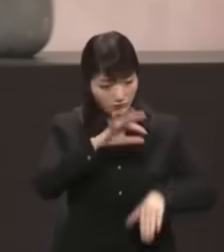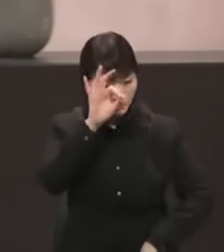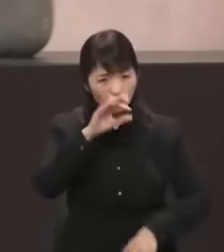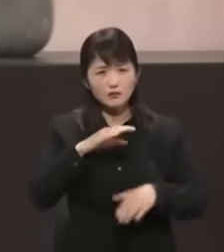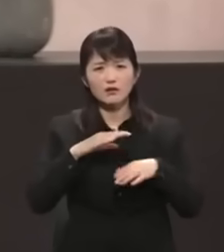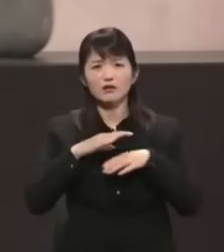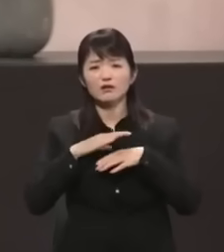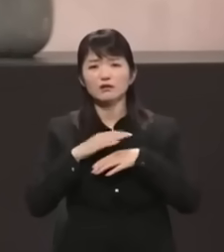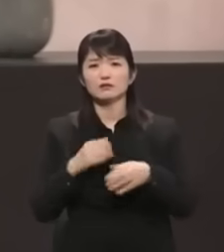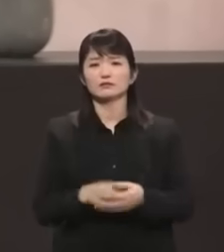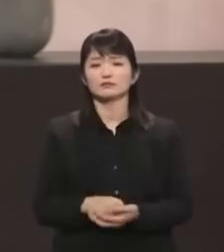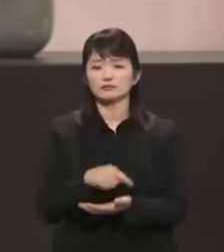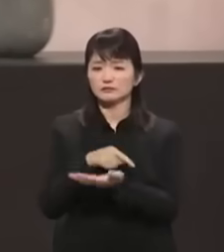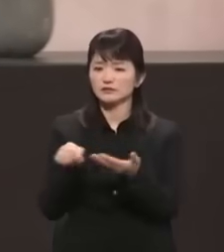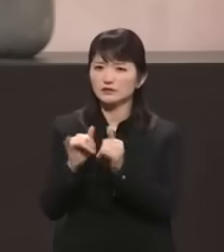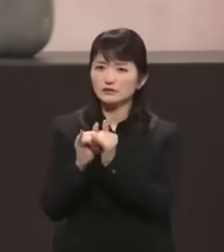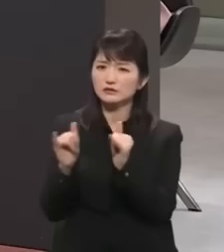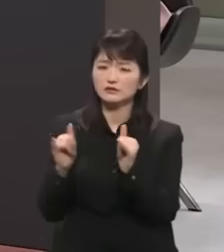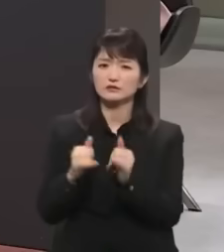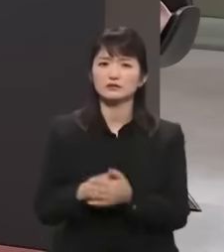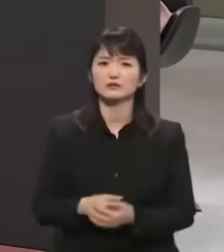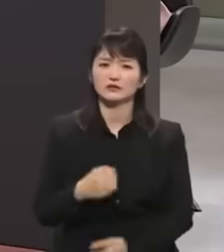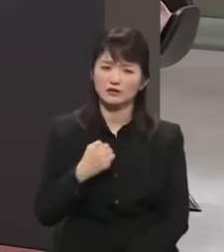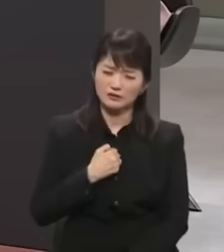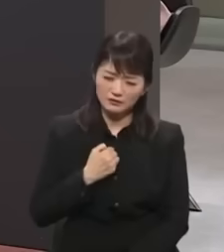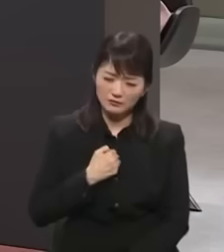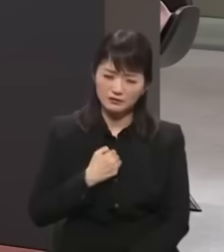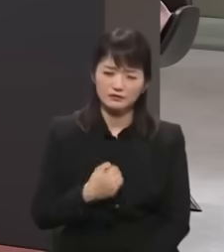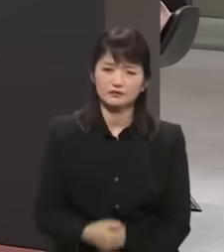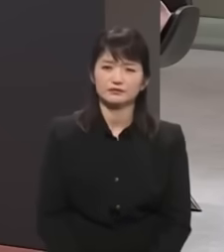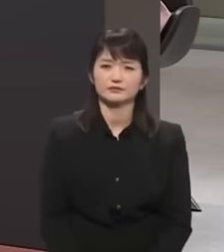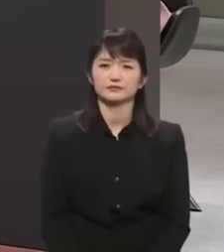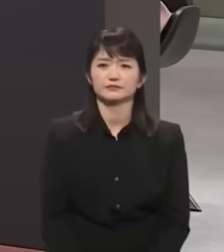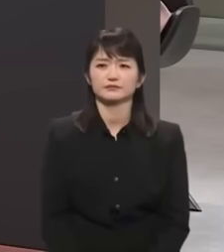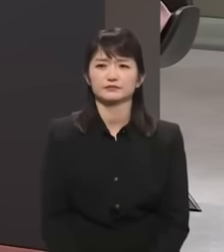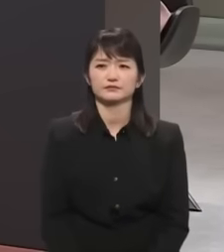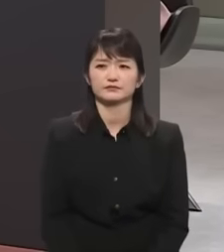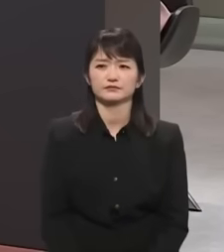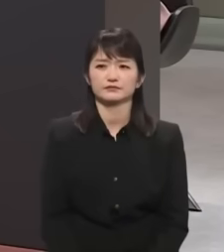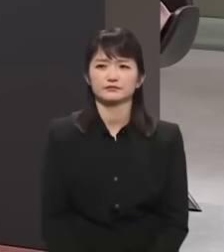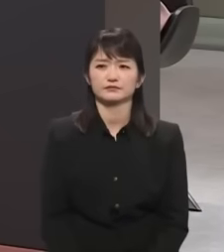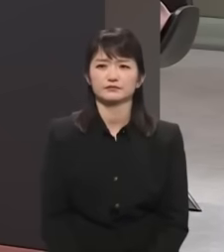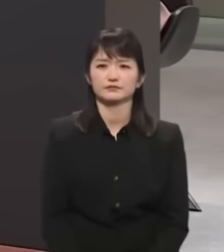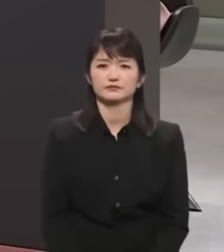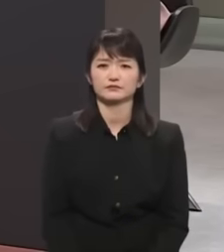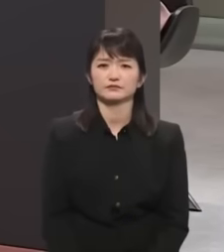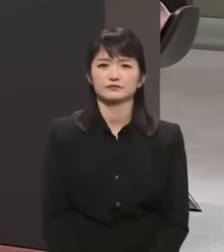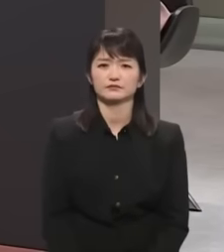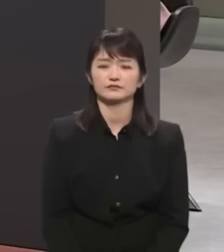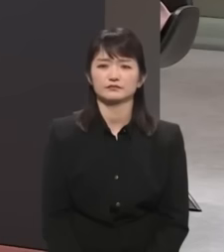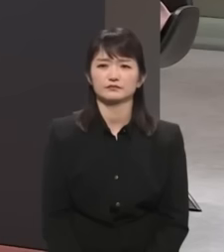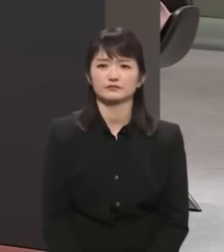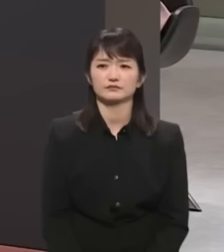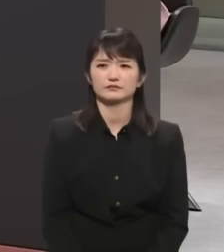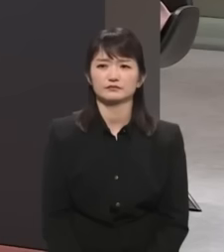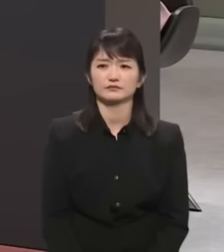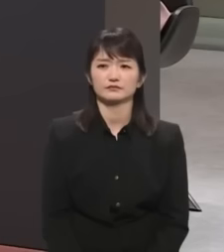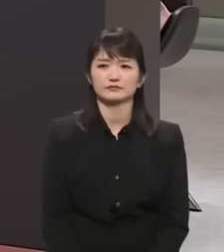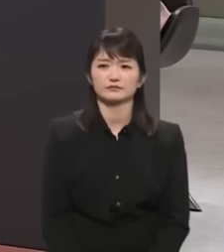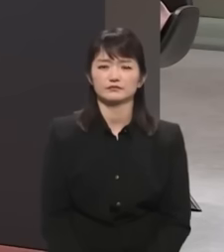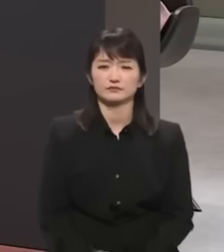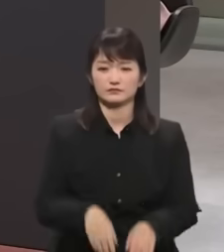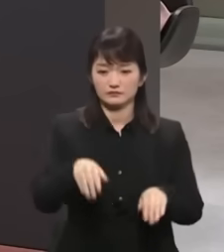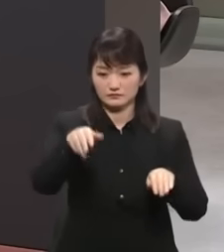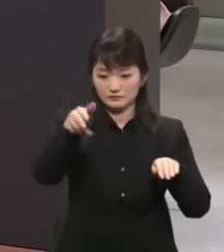무서워요 왜 기자분들은 굉장히 지금 답답한 상황일 수 있거든요 근데 지금 차량도 단순히 그냥 뭐 어디가 부선